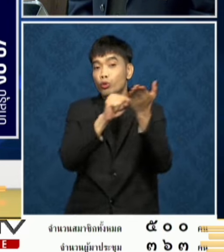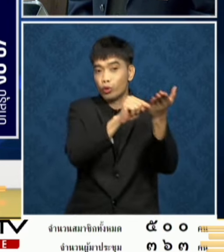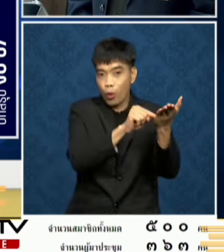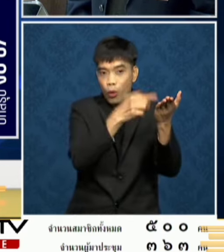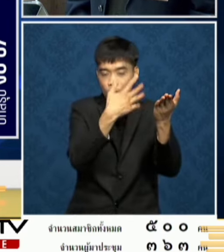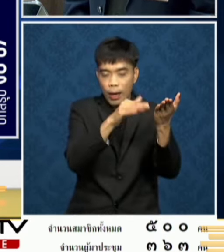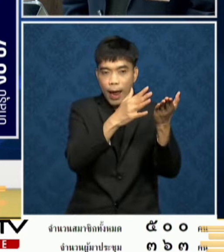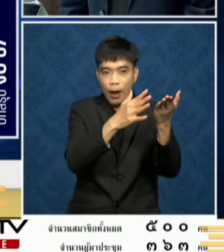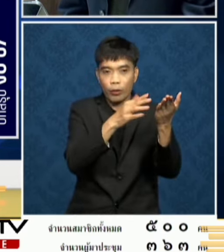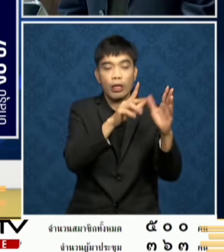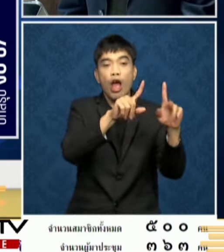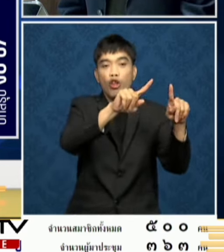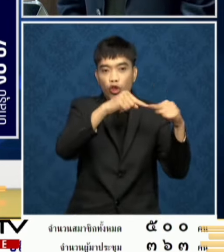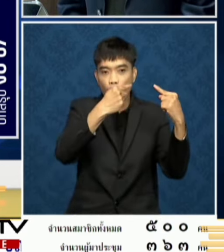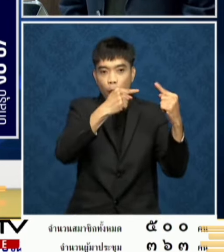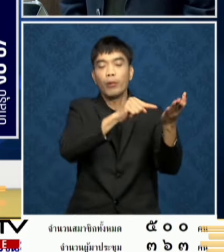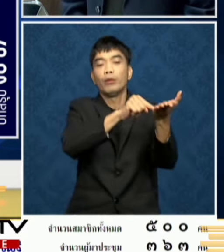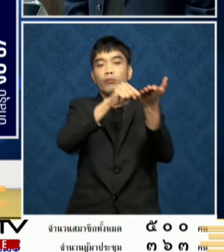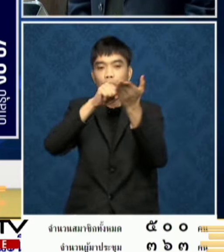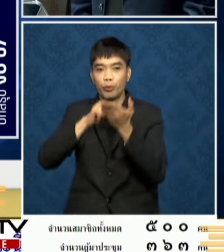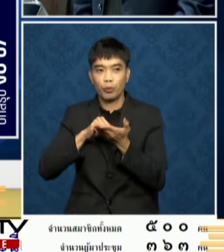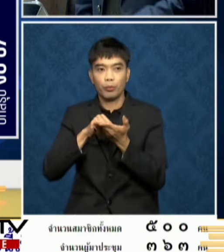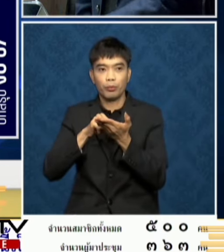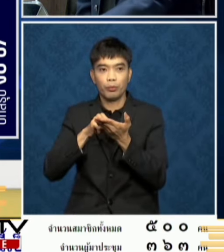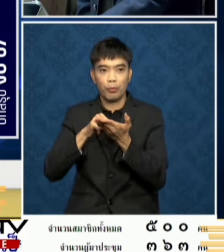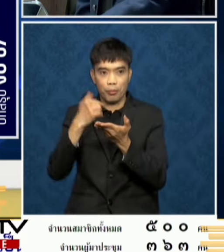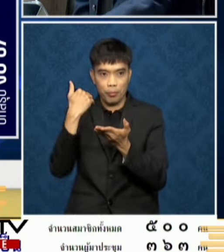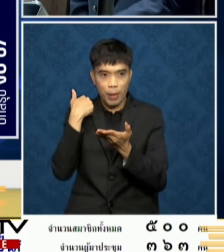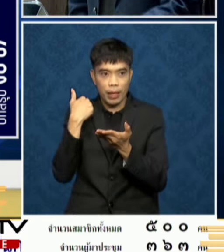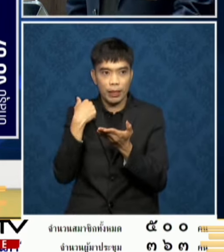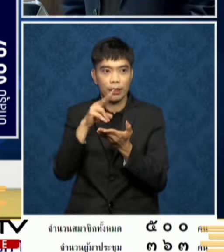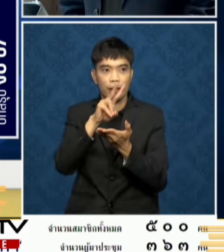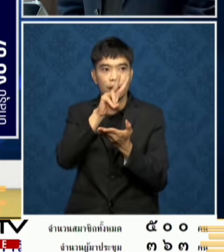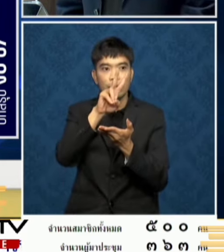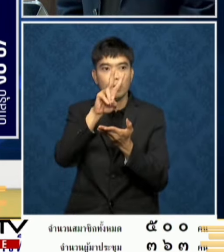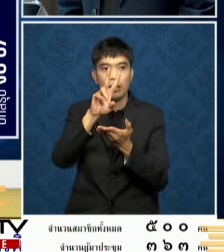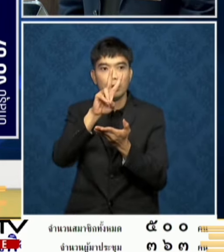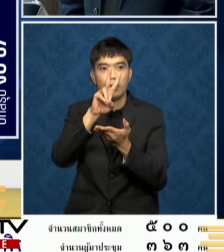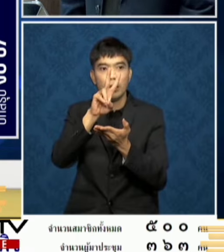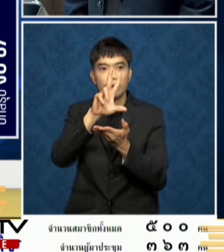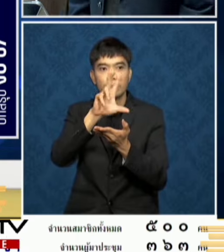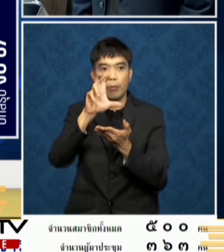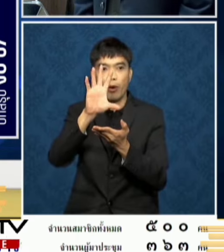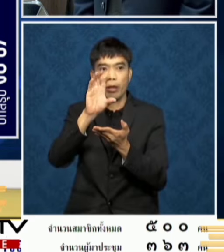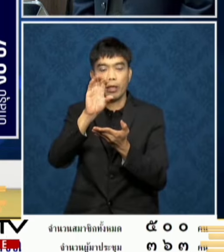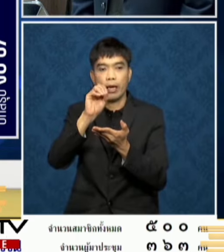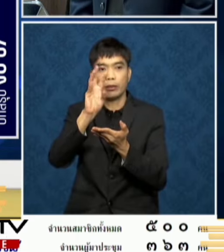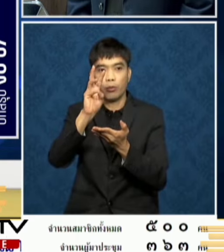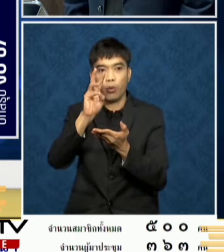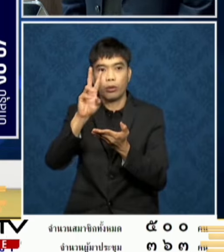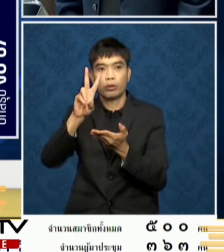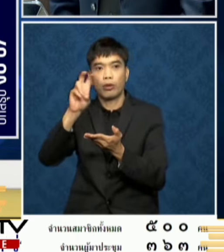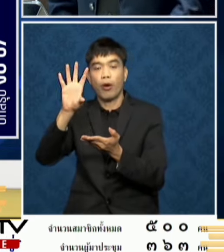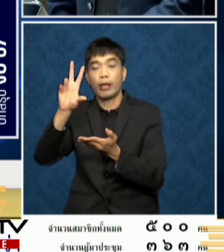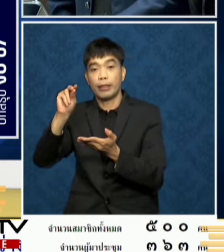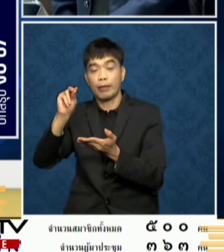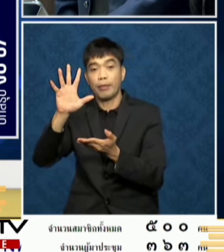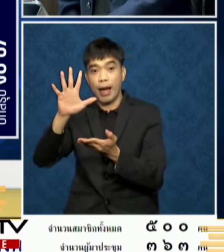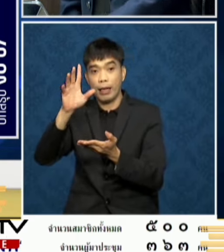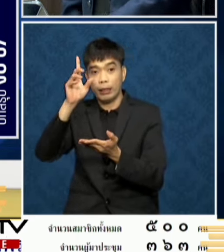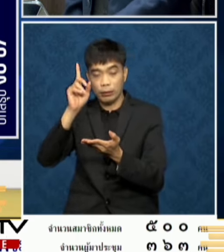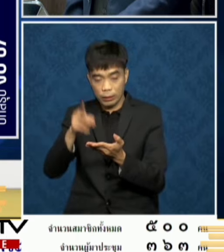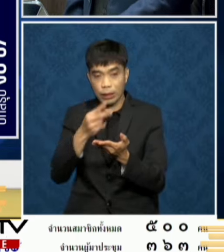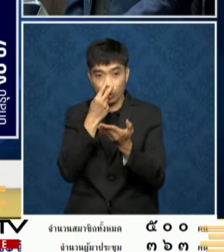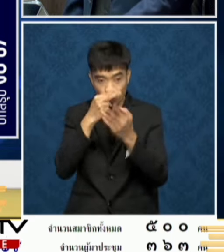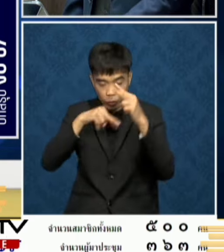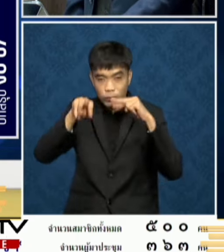กลับมา356เรื่องแต่สามารถเผยแพร่ได้เพียง235เรื่องเท่านั้นท่านประธานครับ